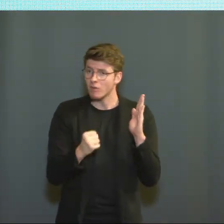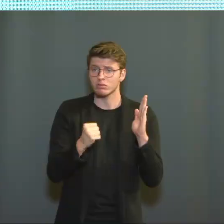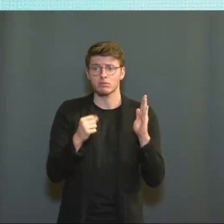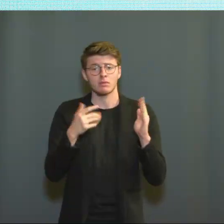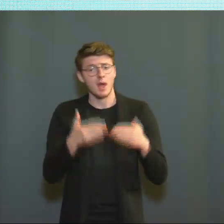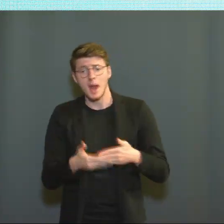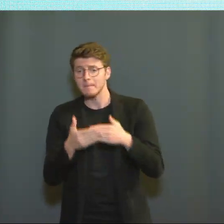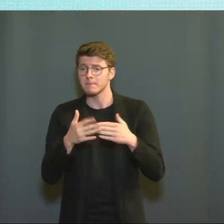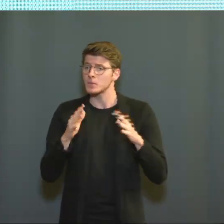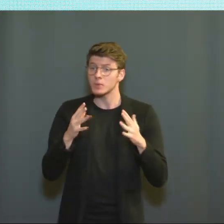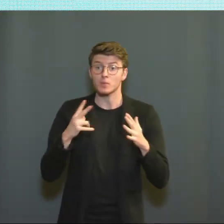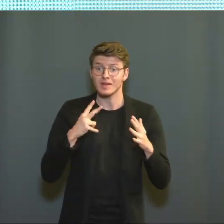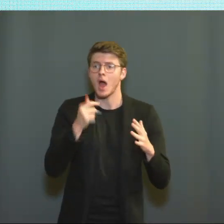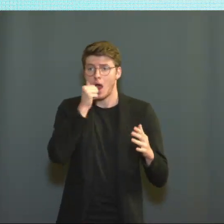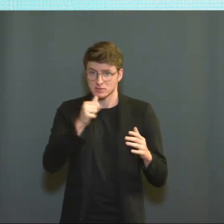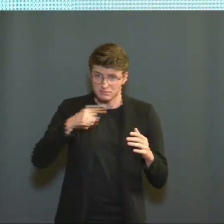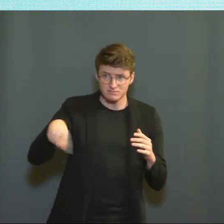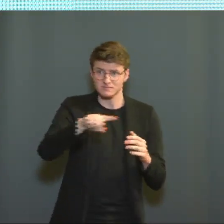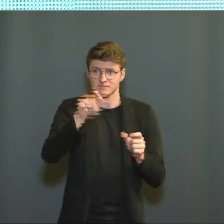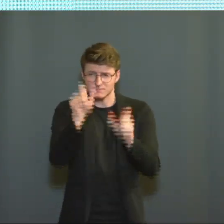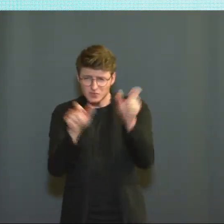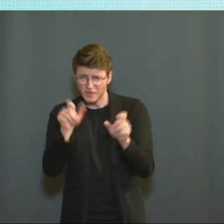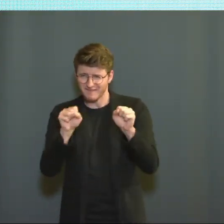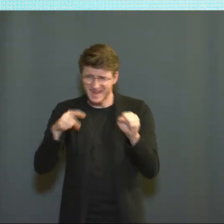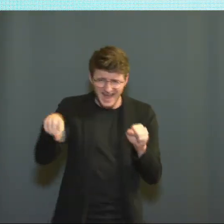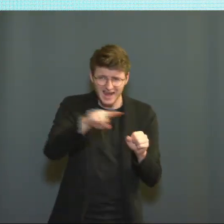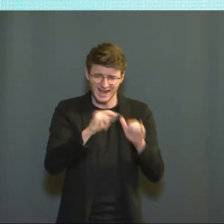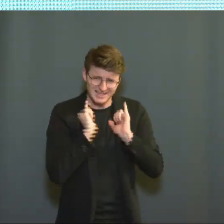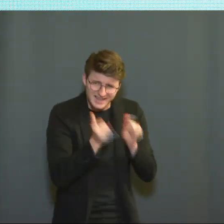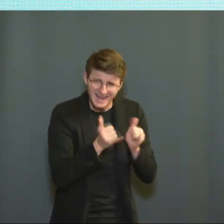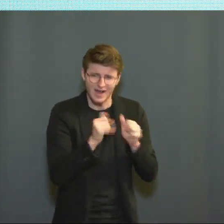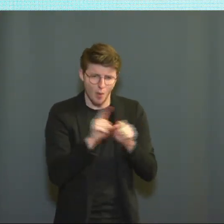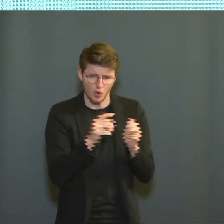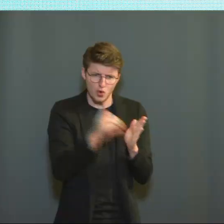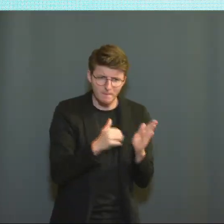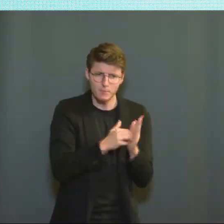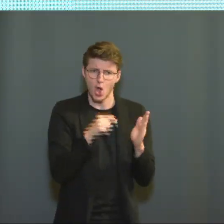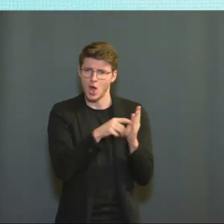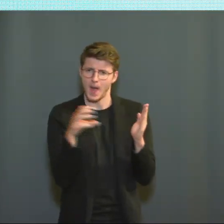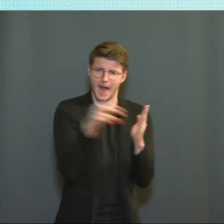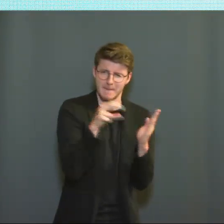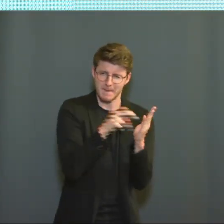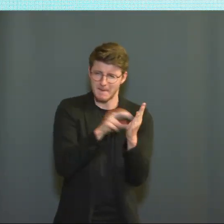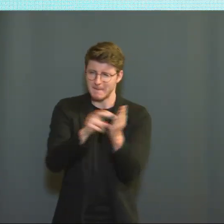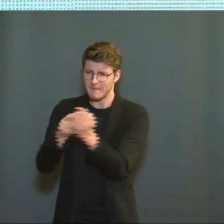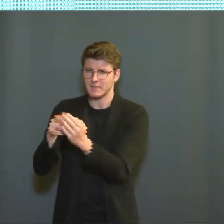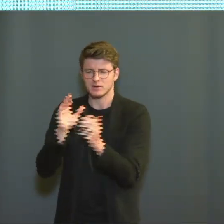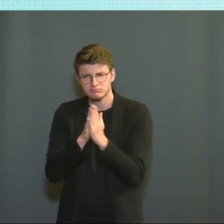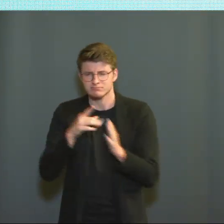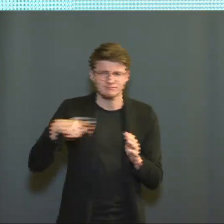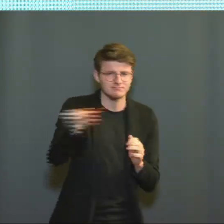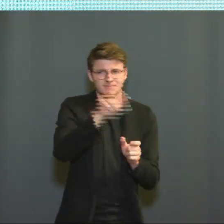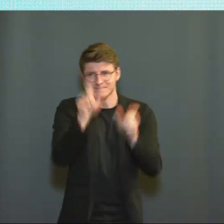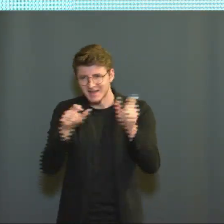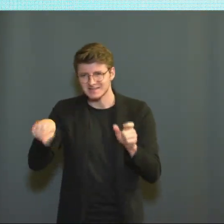voldoende personen hem installeren en gebruiken. En daarom wil ik graag een oproep doen naar u allen om vanaf